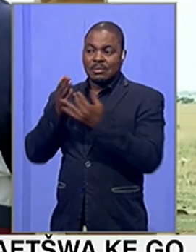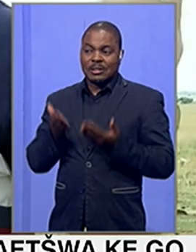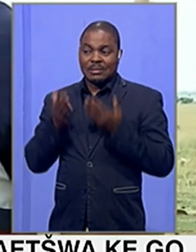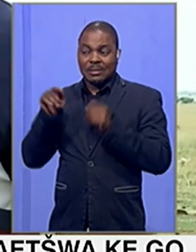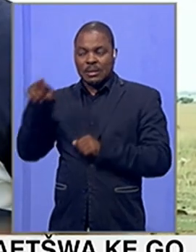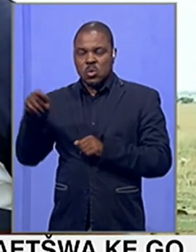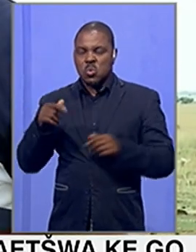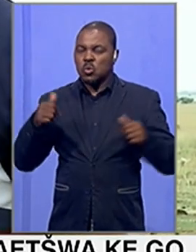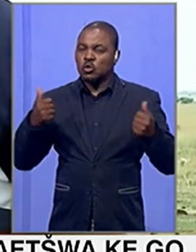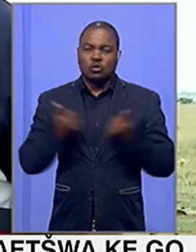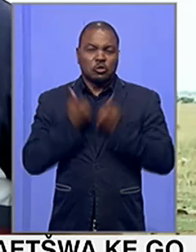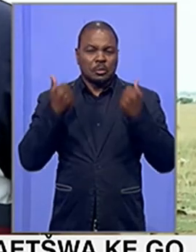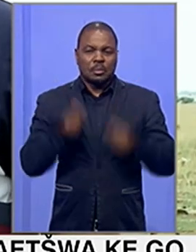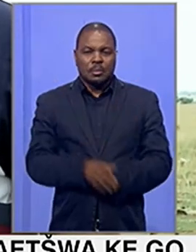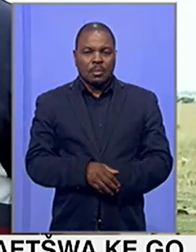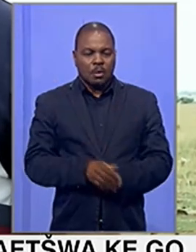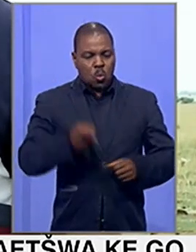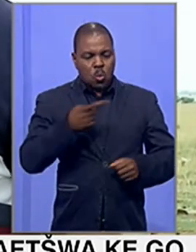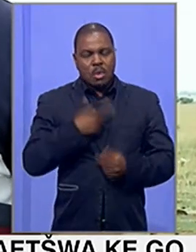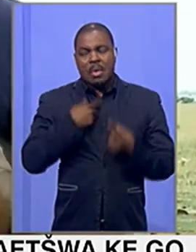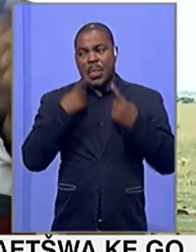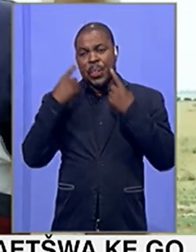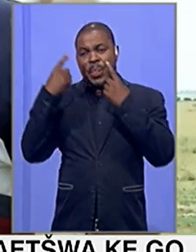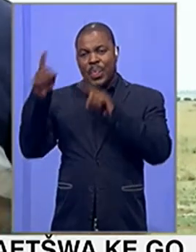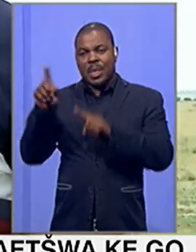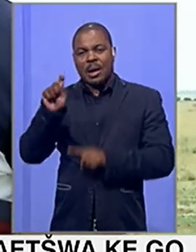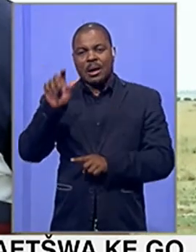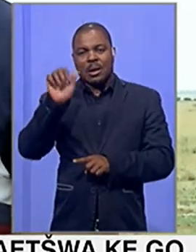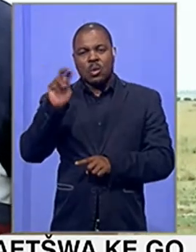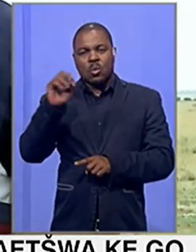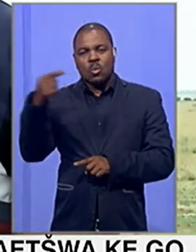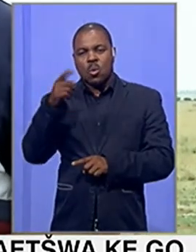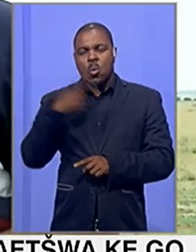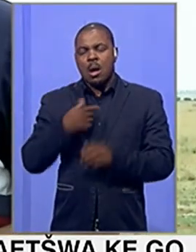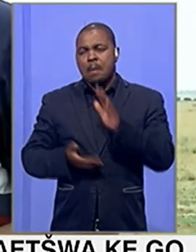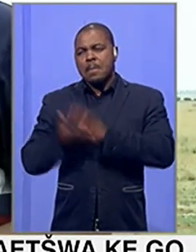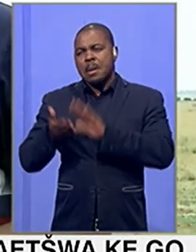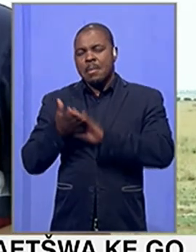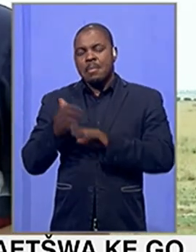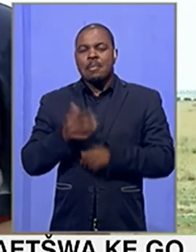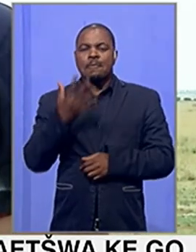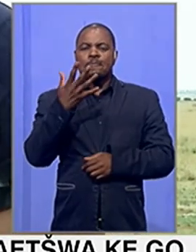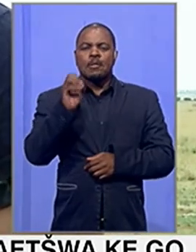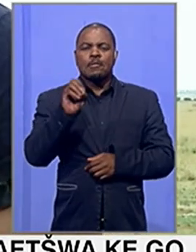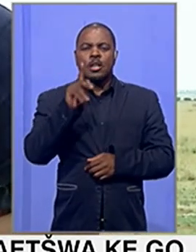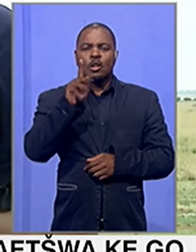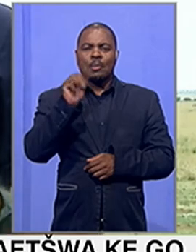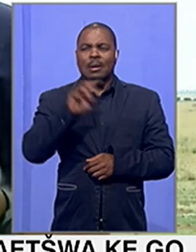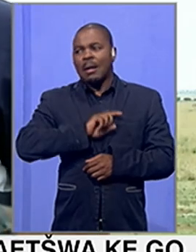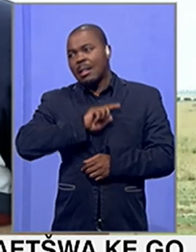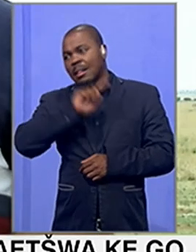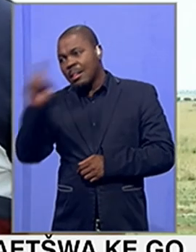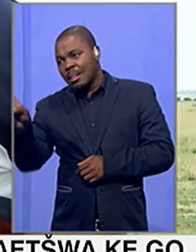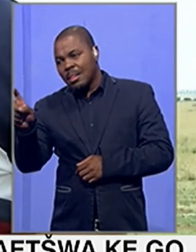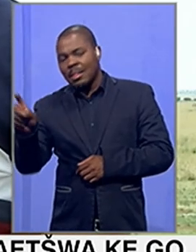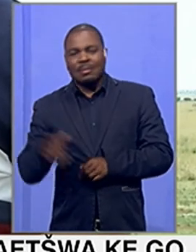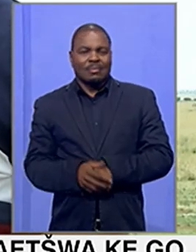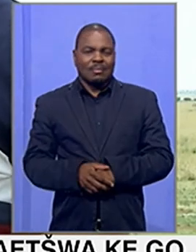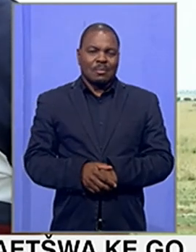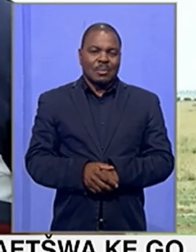Re tswa mo go rona re ya tsamaya re ya ko taung police station, we have to travel re tsamaye about 50 kilos go ya kwankwa. Now ga gona